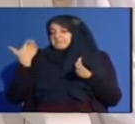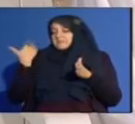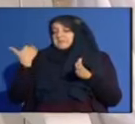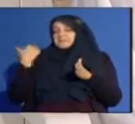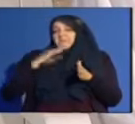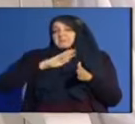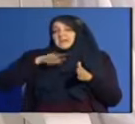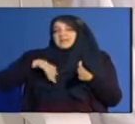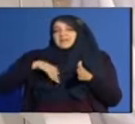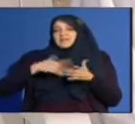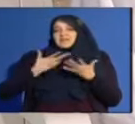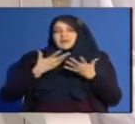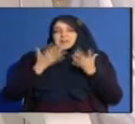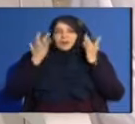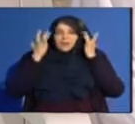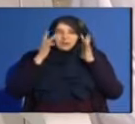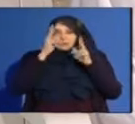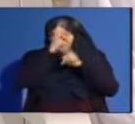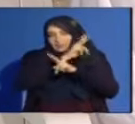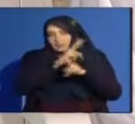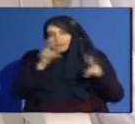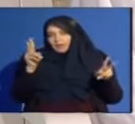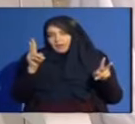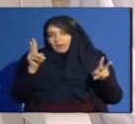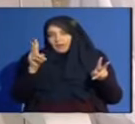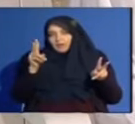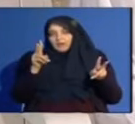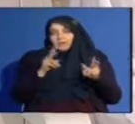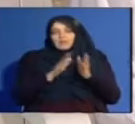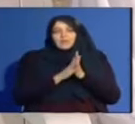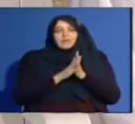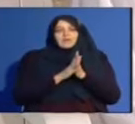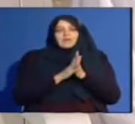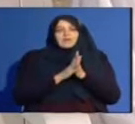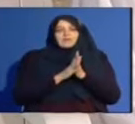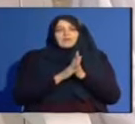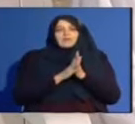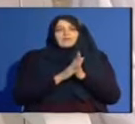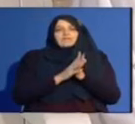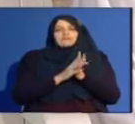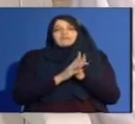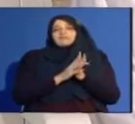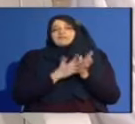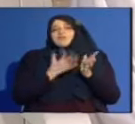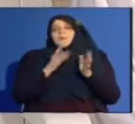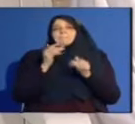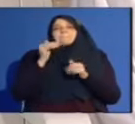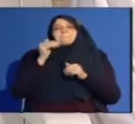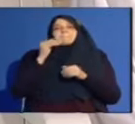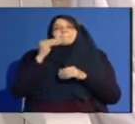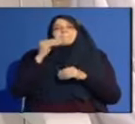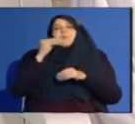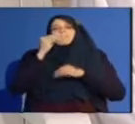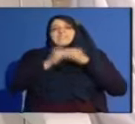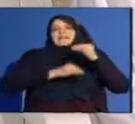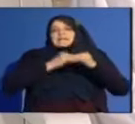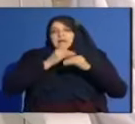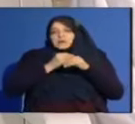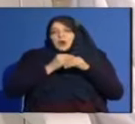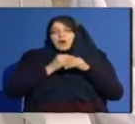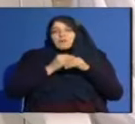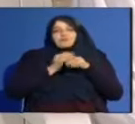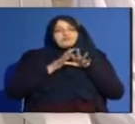مع العولمة الثقافية والعولمة الإعلامية والدول الكبرى التي تريد أن